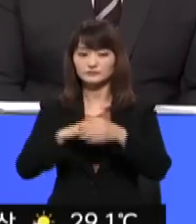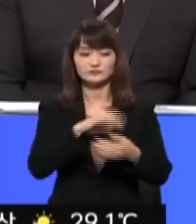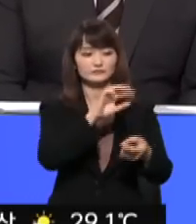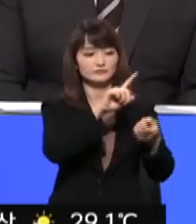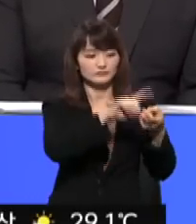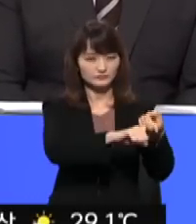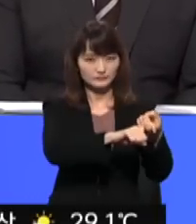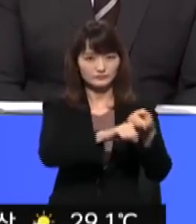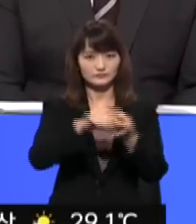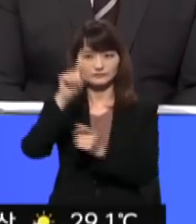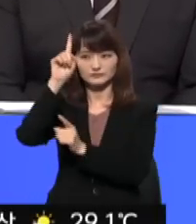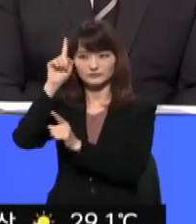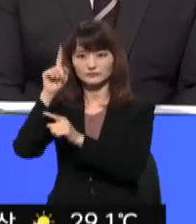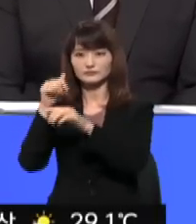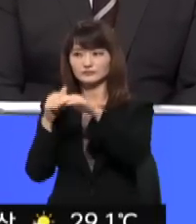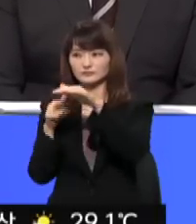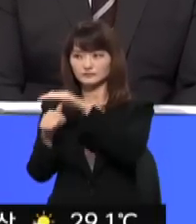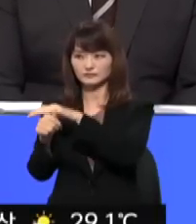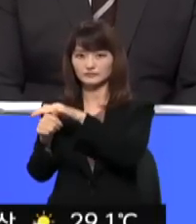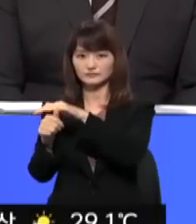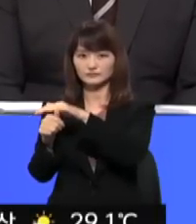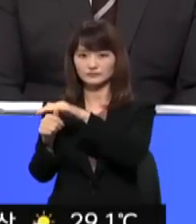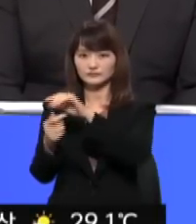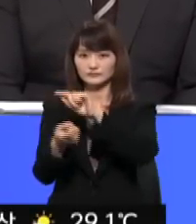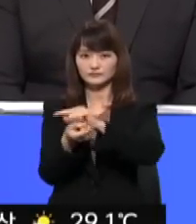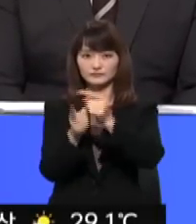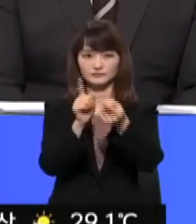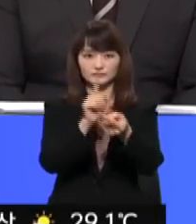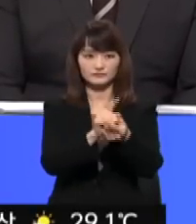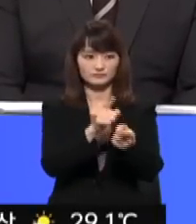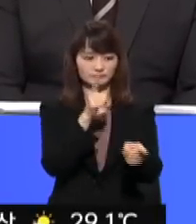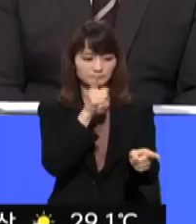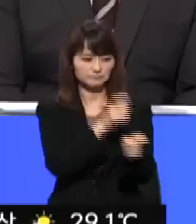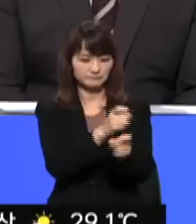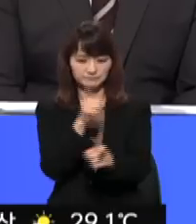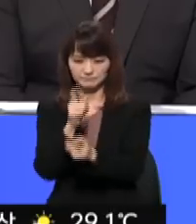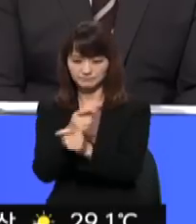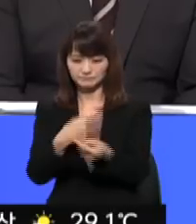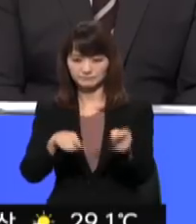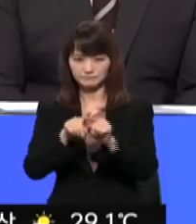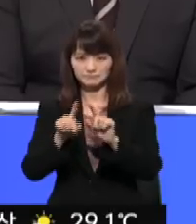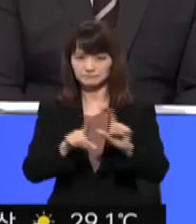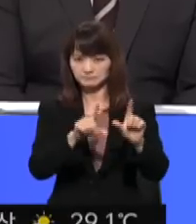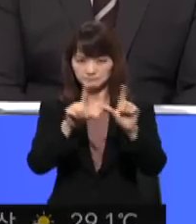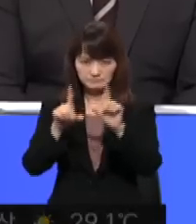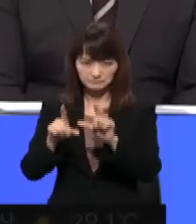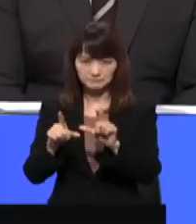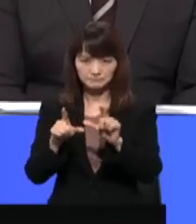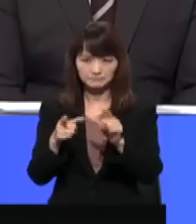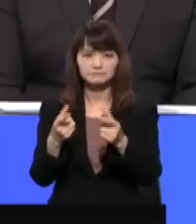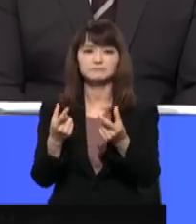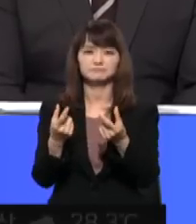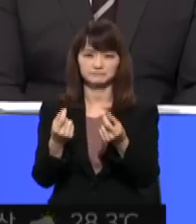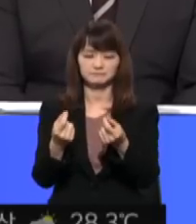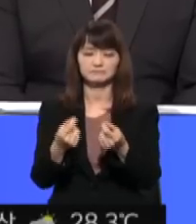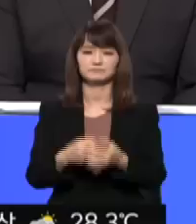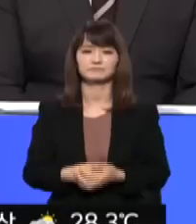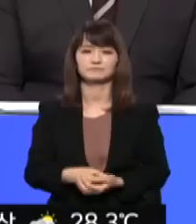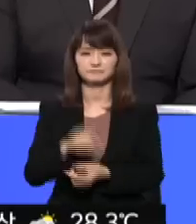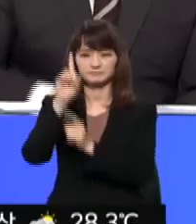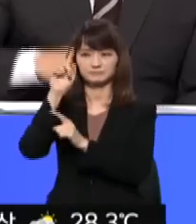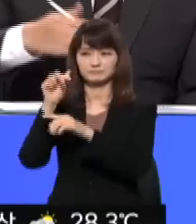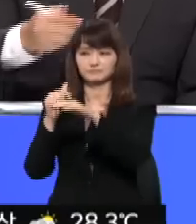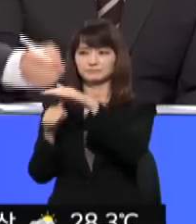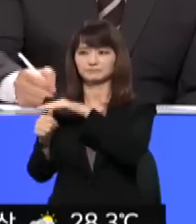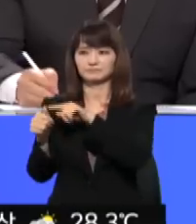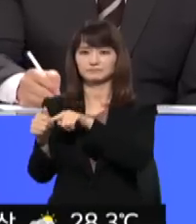윤핵관과 이준석 대표가 서로가 서로를 적대적 공생관계에 있는 거 같아요 그러다 보니까 이준석